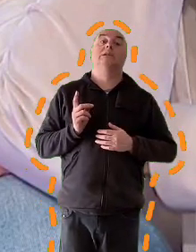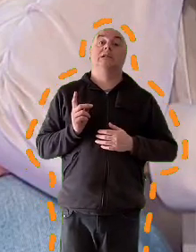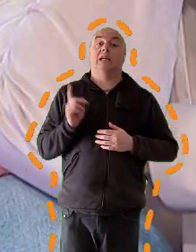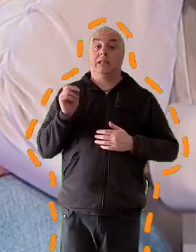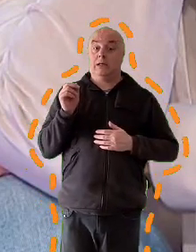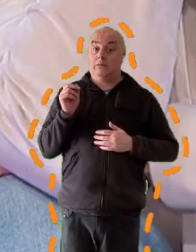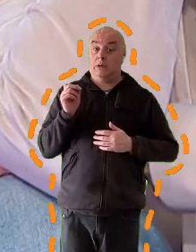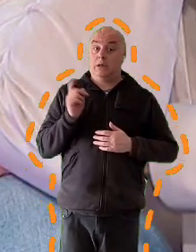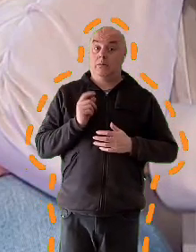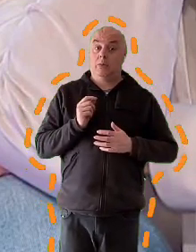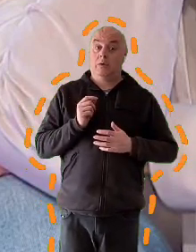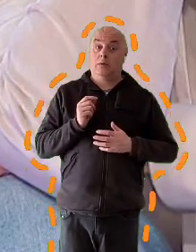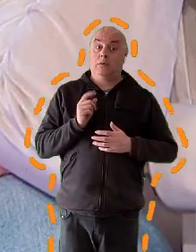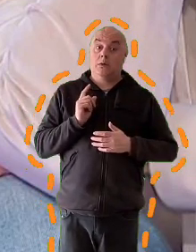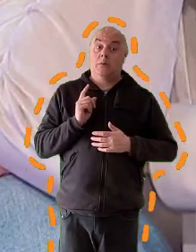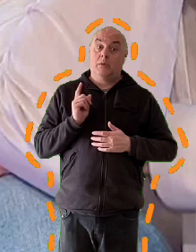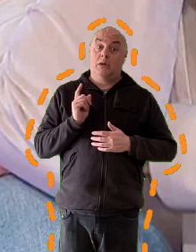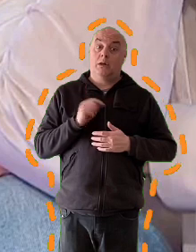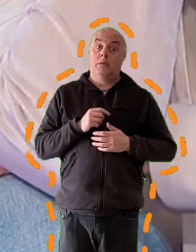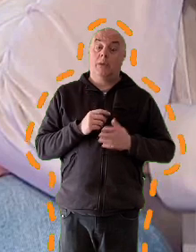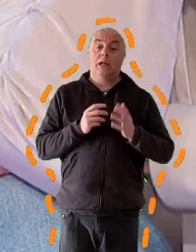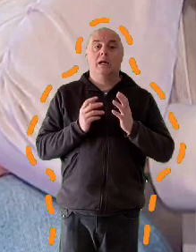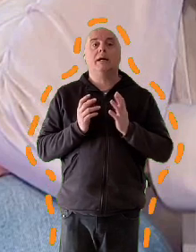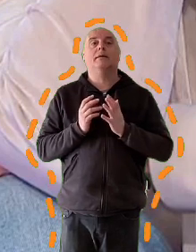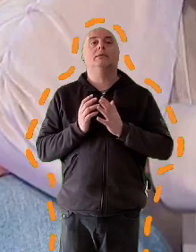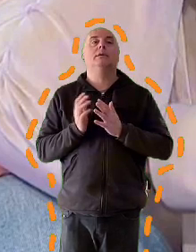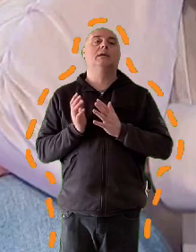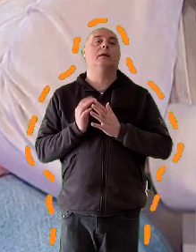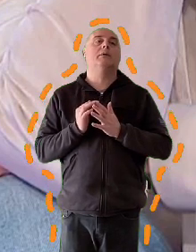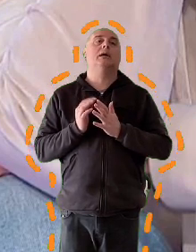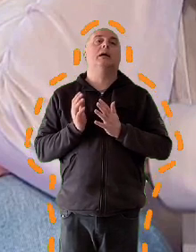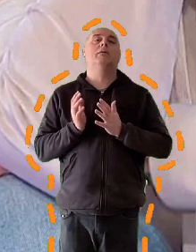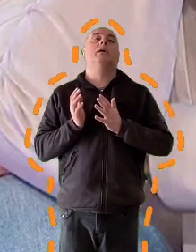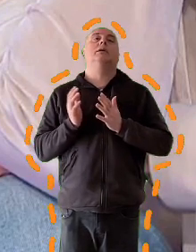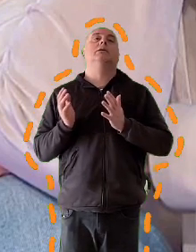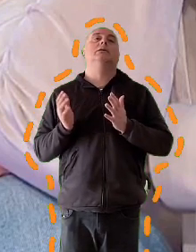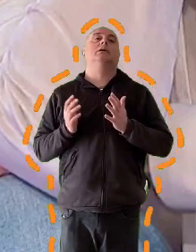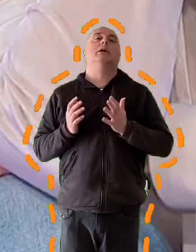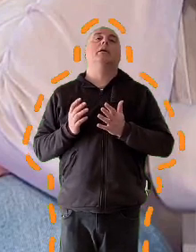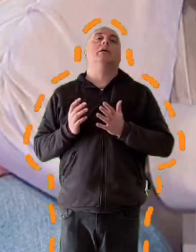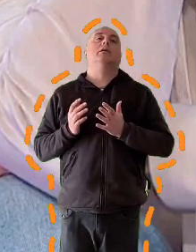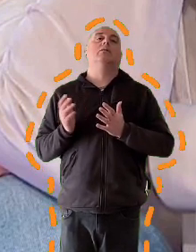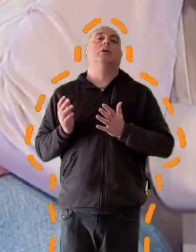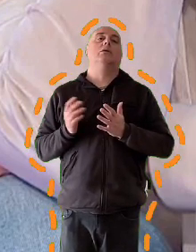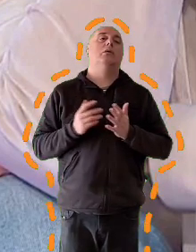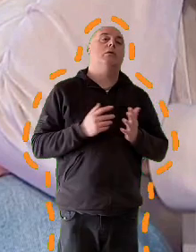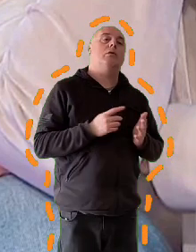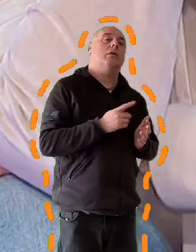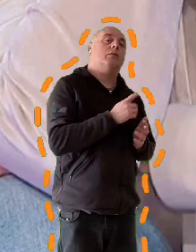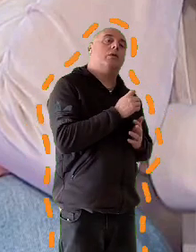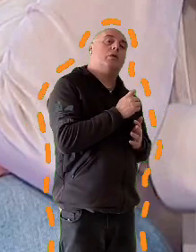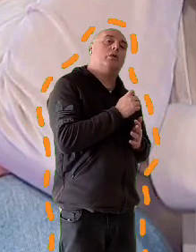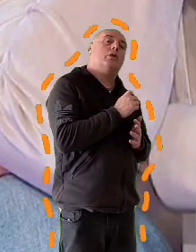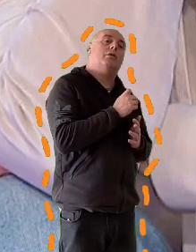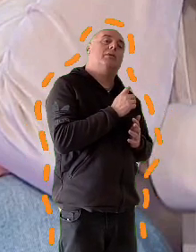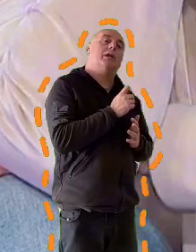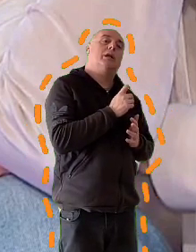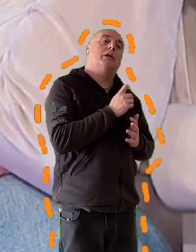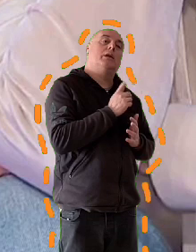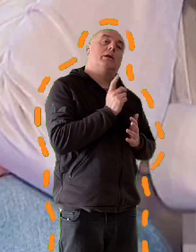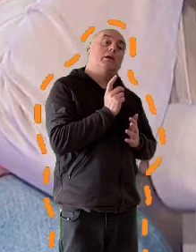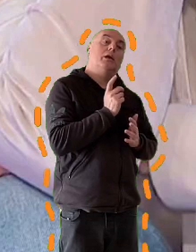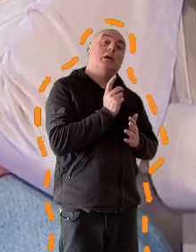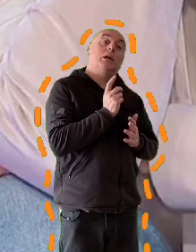fai nascere Amori Ci auguriamo un giorno di poter trascorrere un po' di tempo con te perché la vita corre in fretta